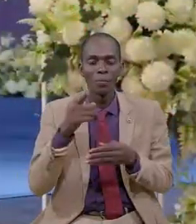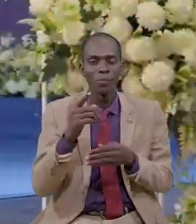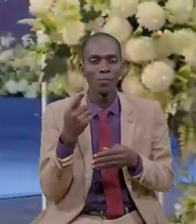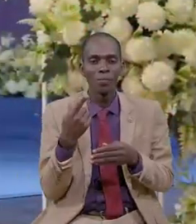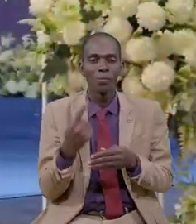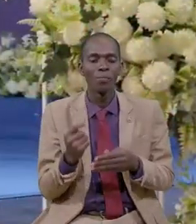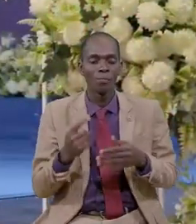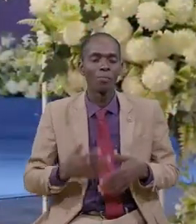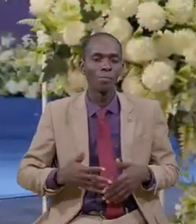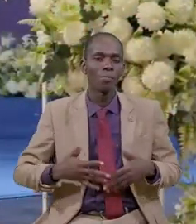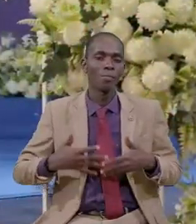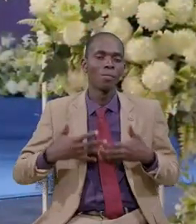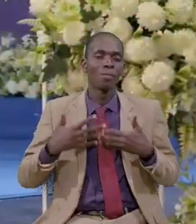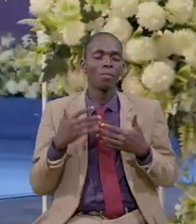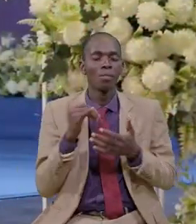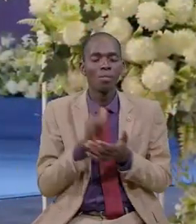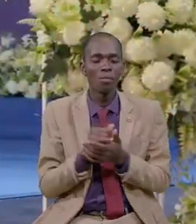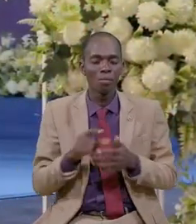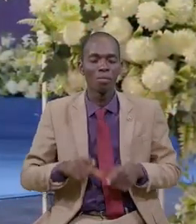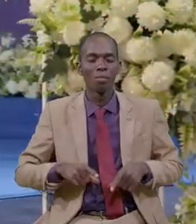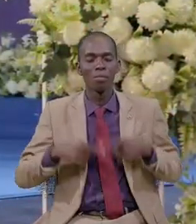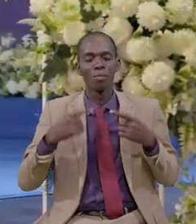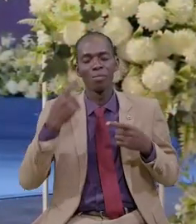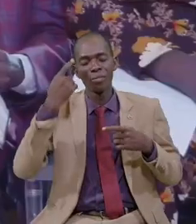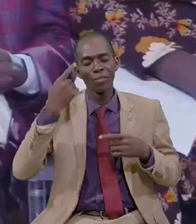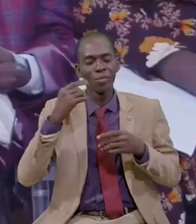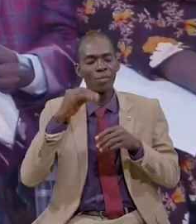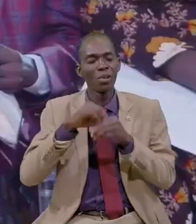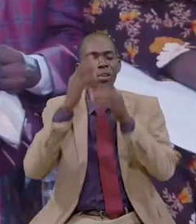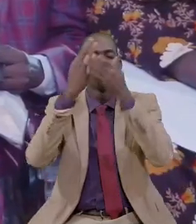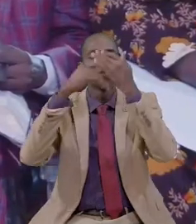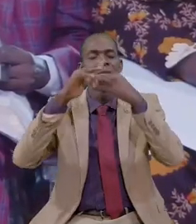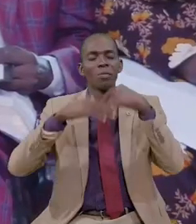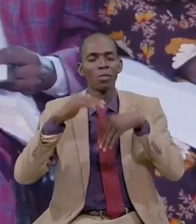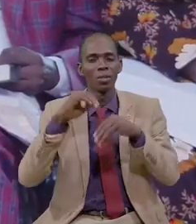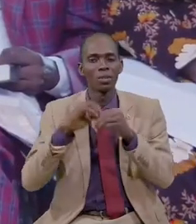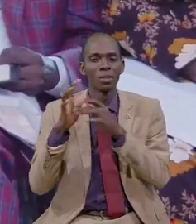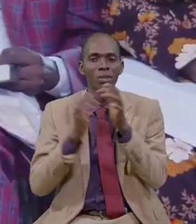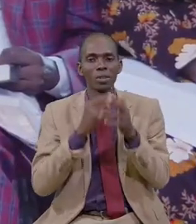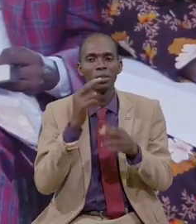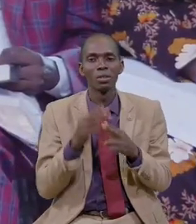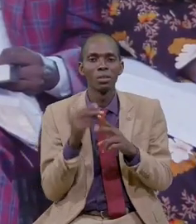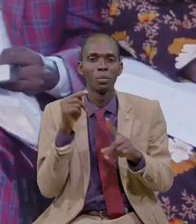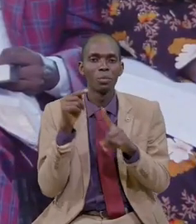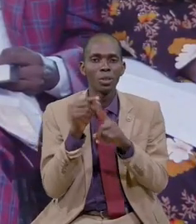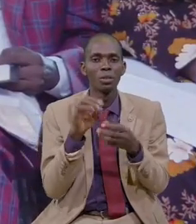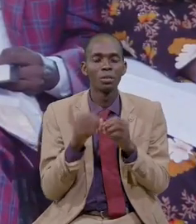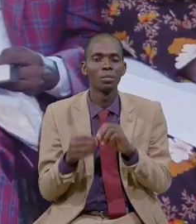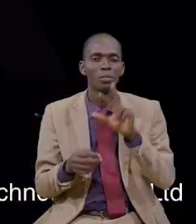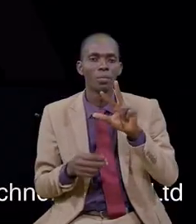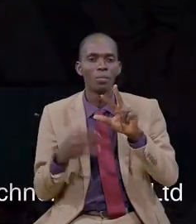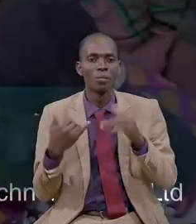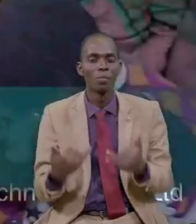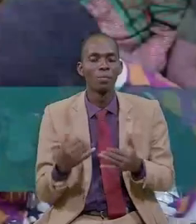vie. Qui vit pour le ciel au nom de Jésus. Troisième point maintenant. Troisième